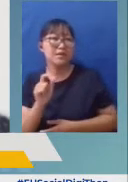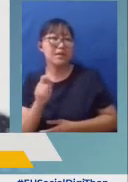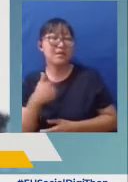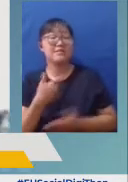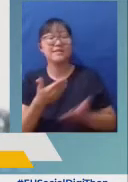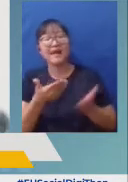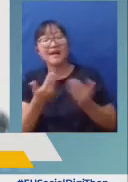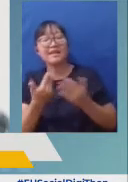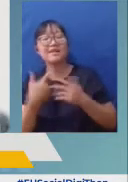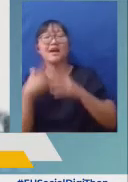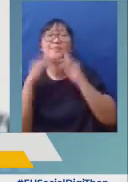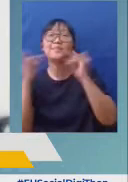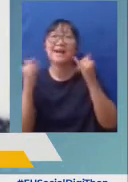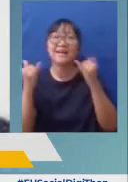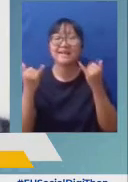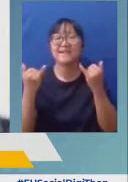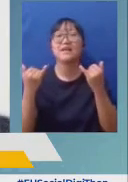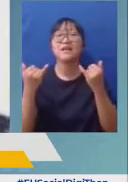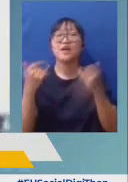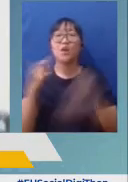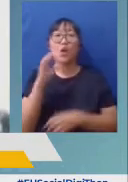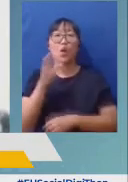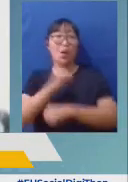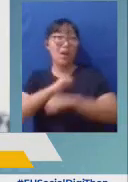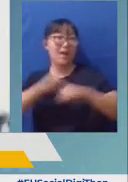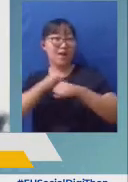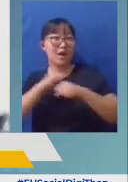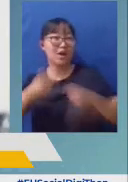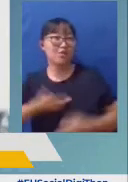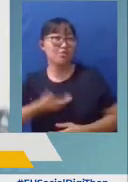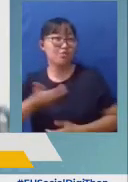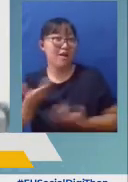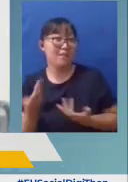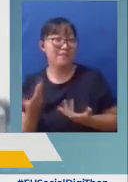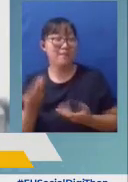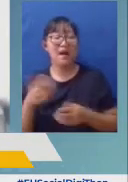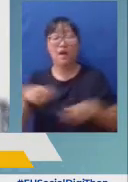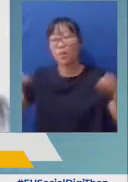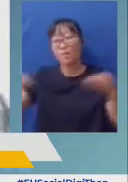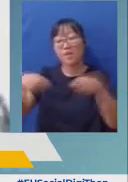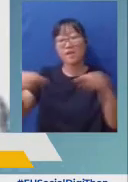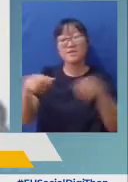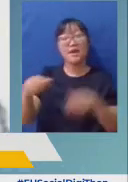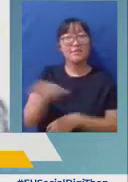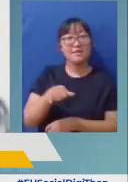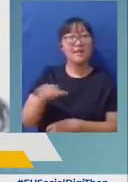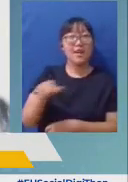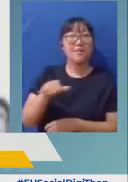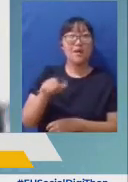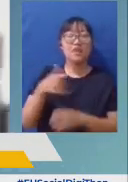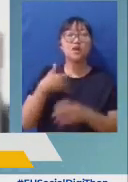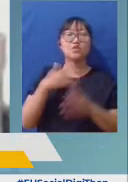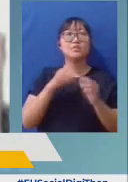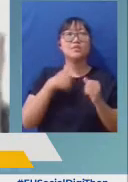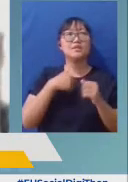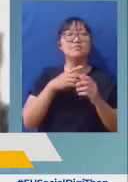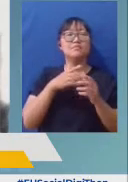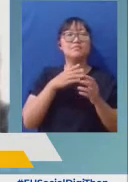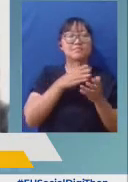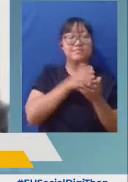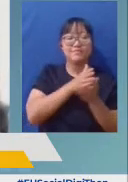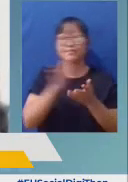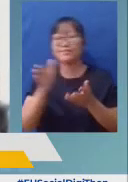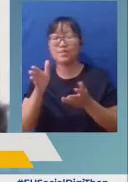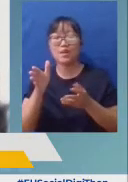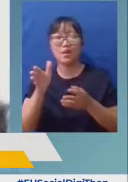ya, olahraga apa yang dia suka, ajak masak bareng. Itu semua akan mendistract pikiran negatifnya